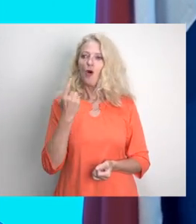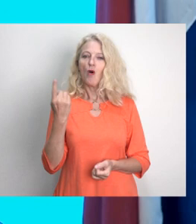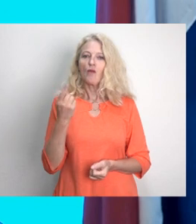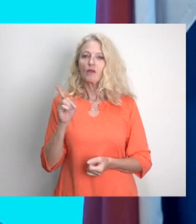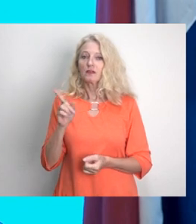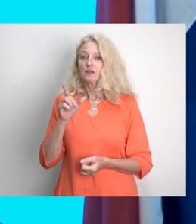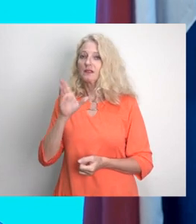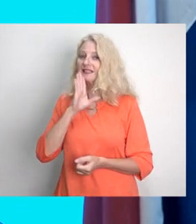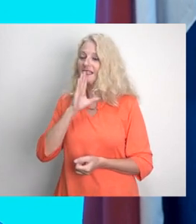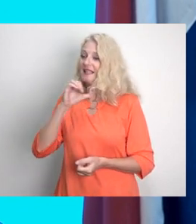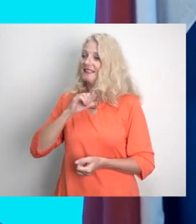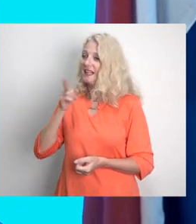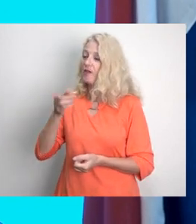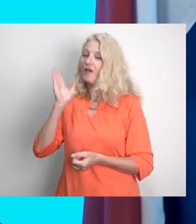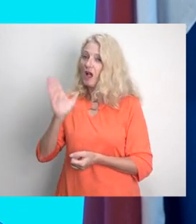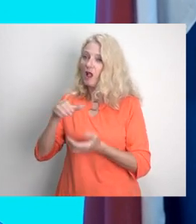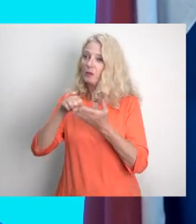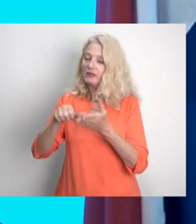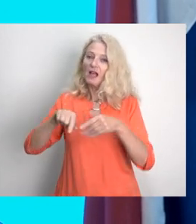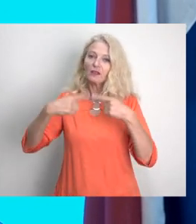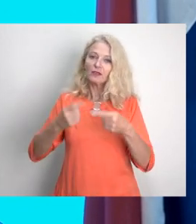reeds betaalde contributies.